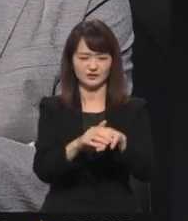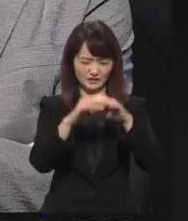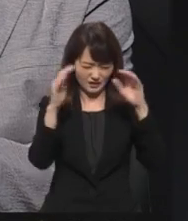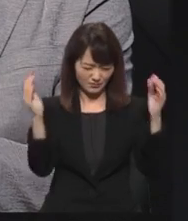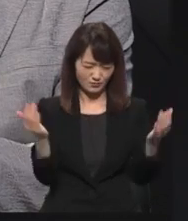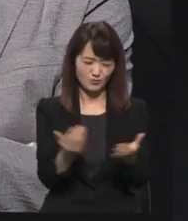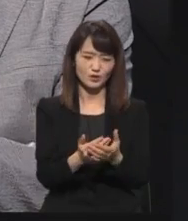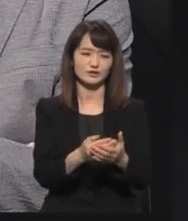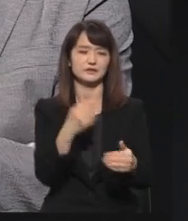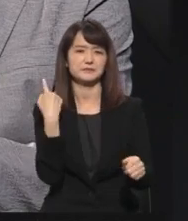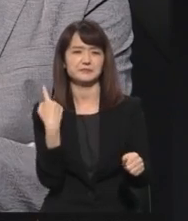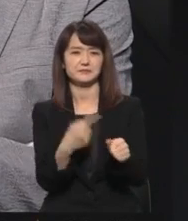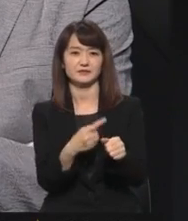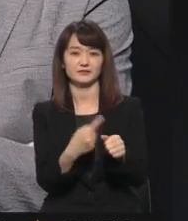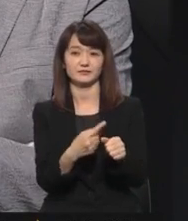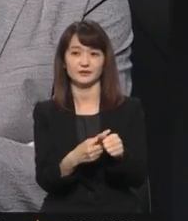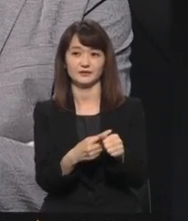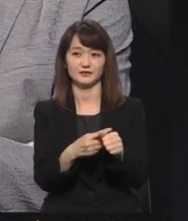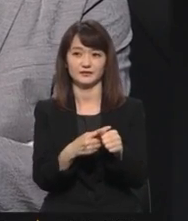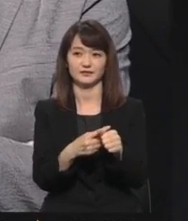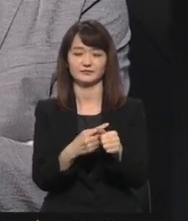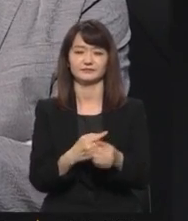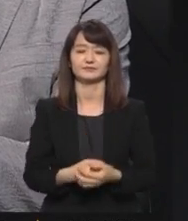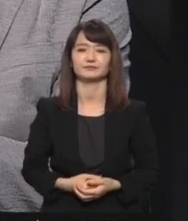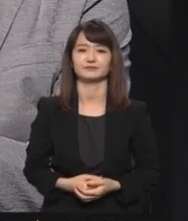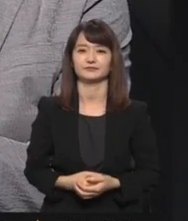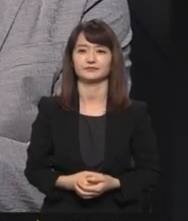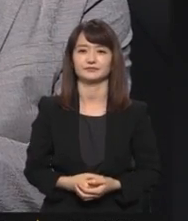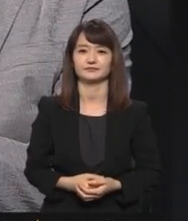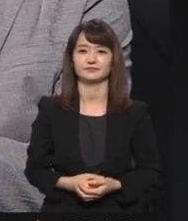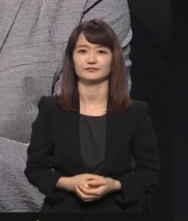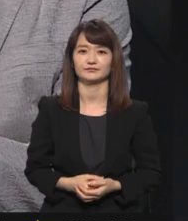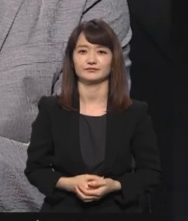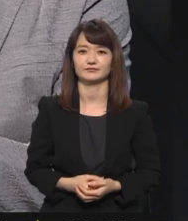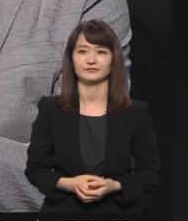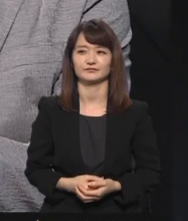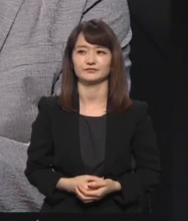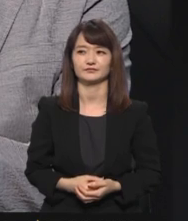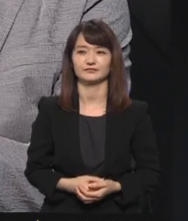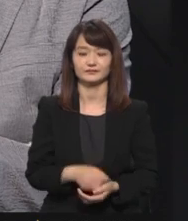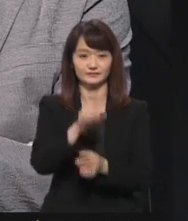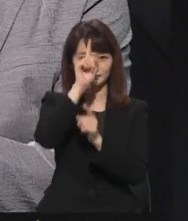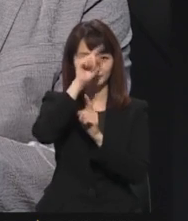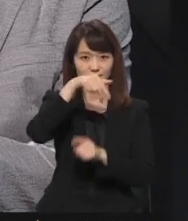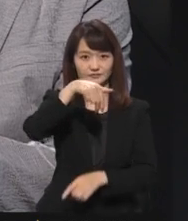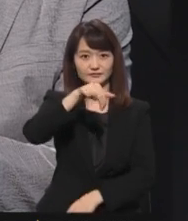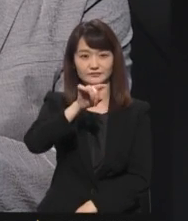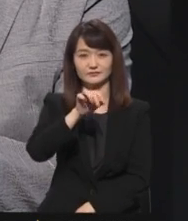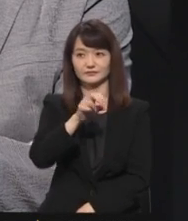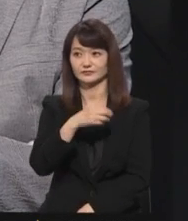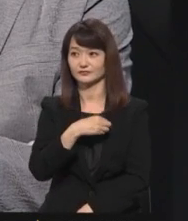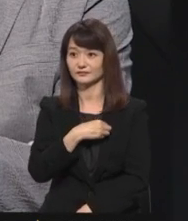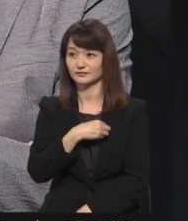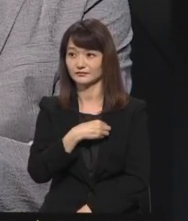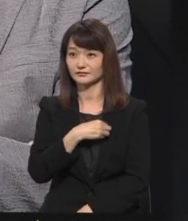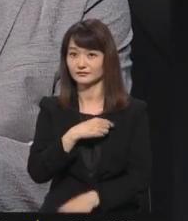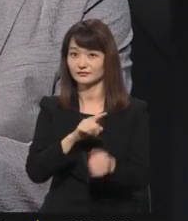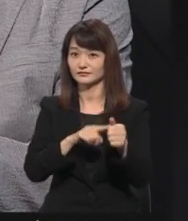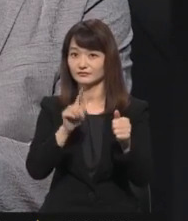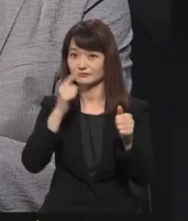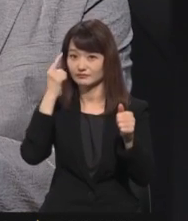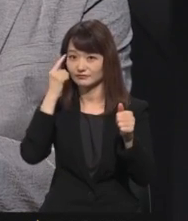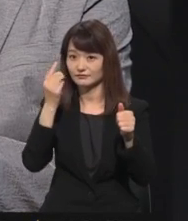빤히 엄만 이 아니라 민주당 당원이 쉬고 그렇죠 이재명 전 아이 3명 원에 대해서는 저는